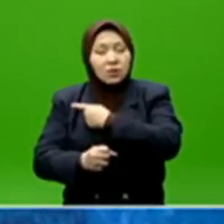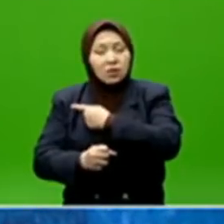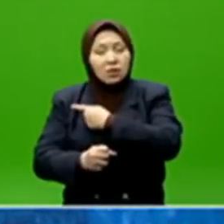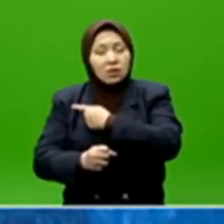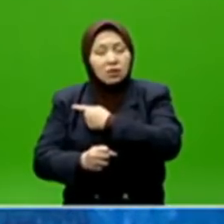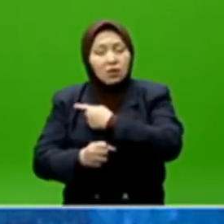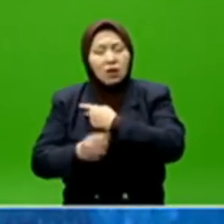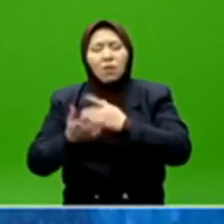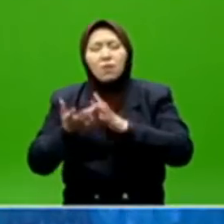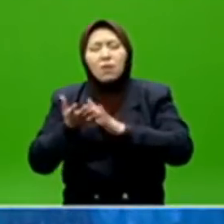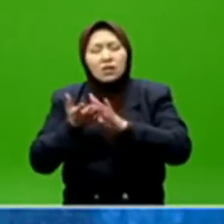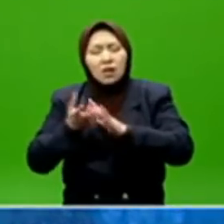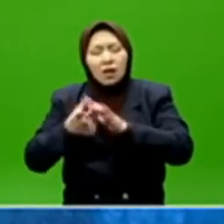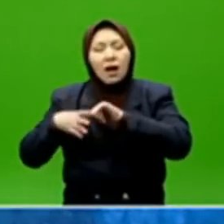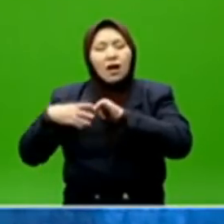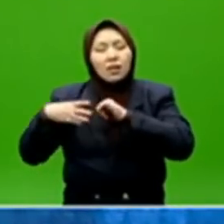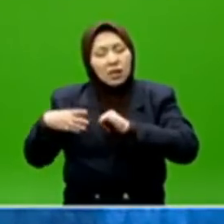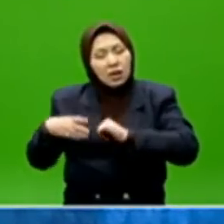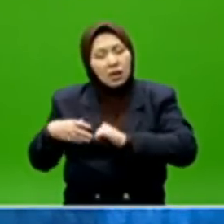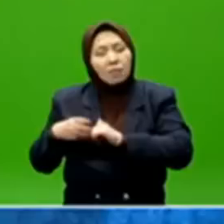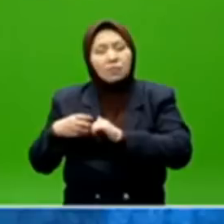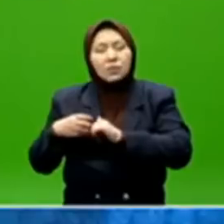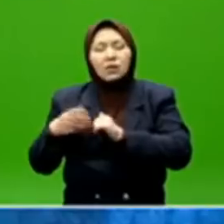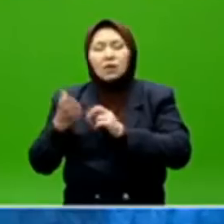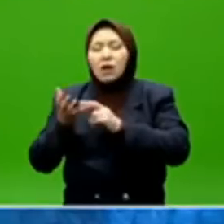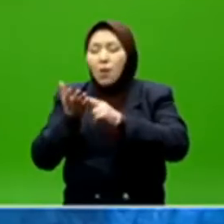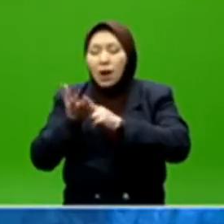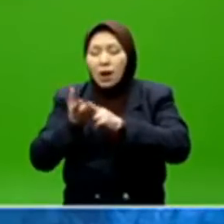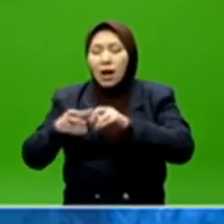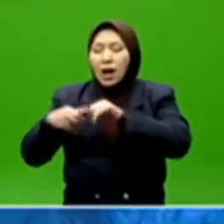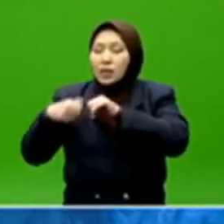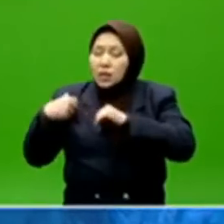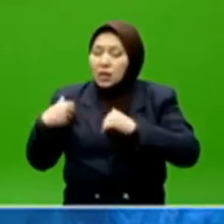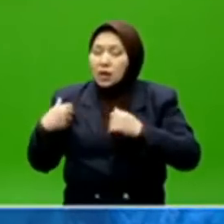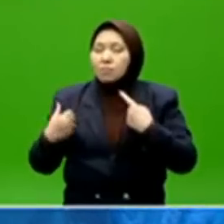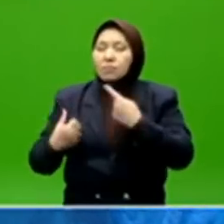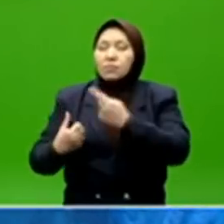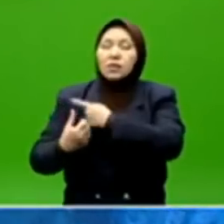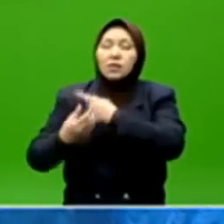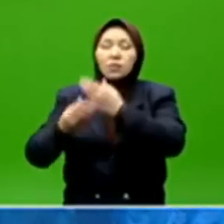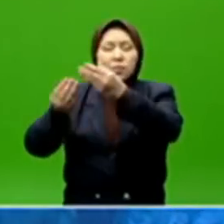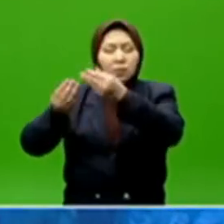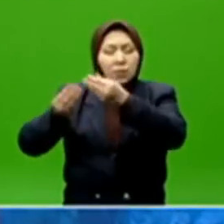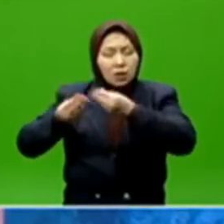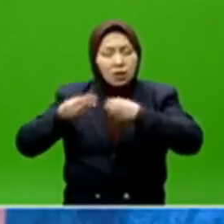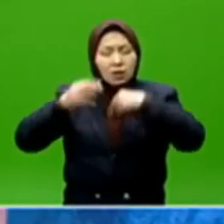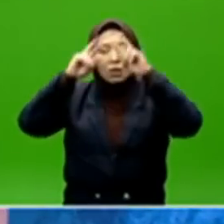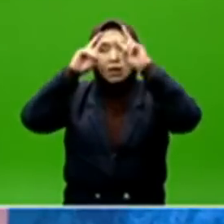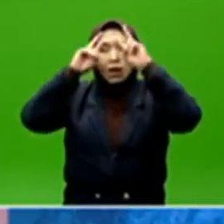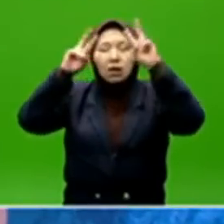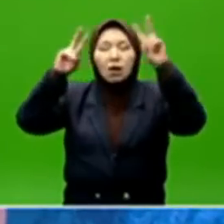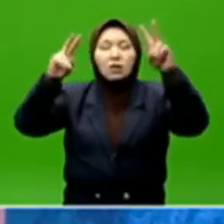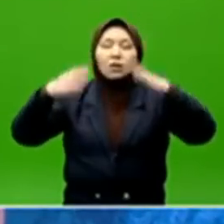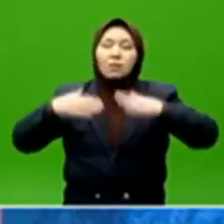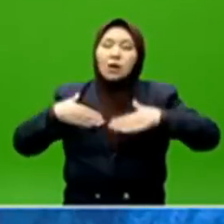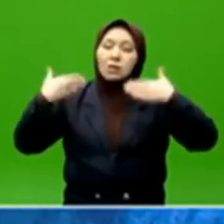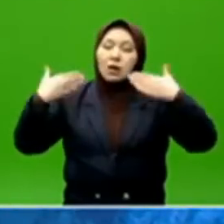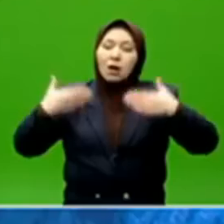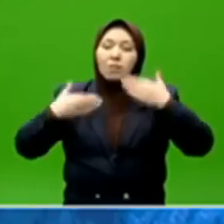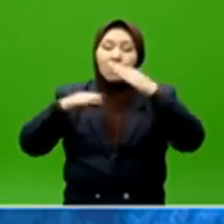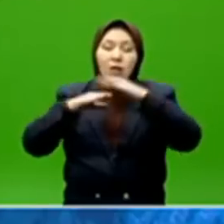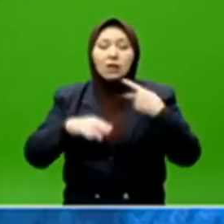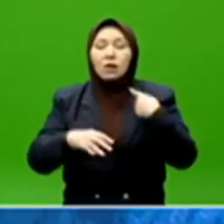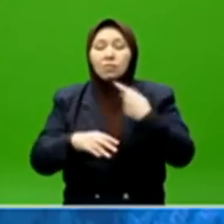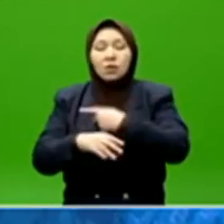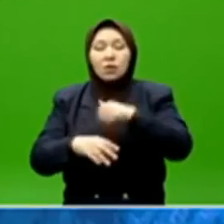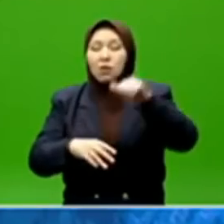ubatilah hati kami ya Allah, rawatlah hati kami ya Rahman, kurniakan ketenangan kebahagiaan kepada kami ya